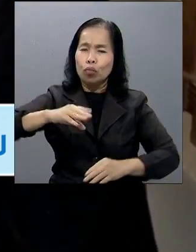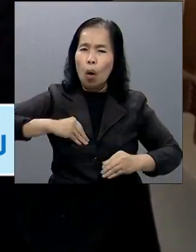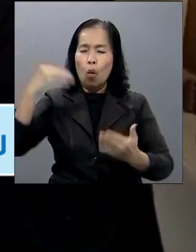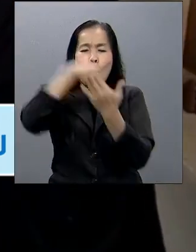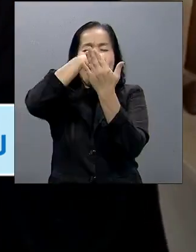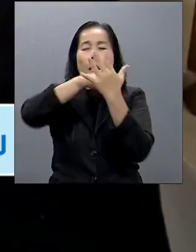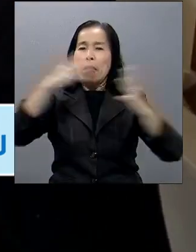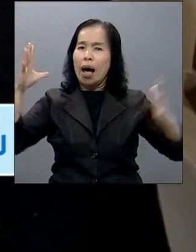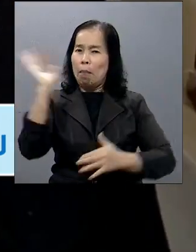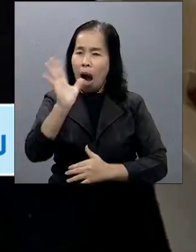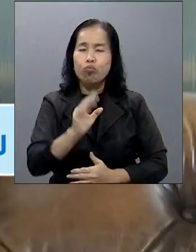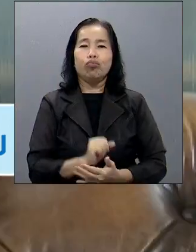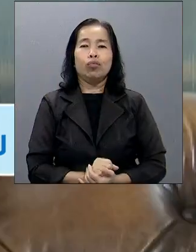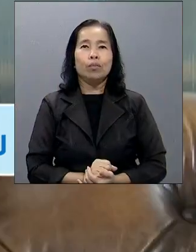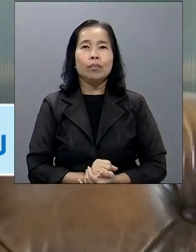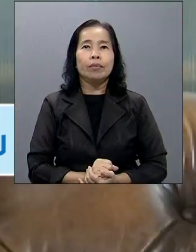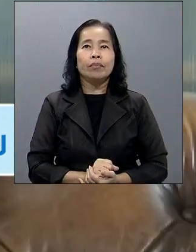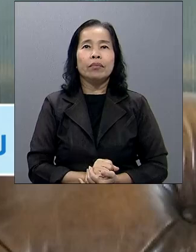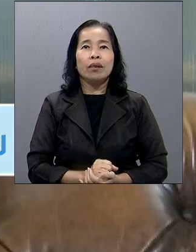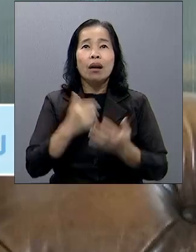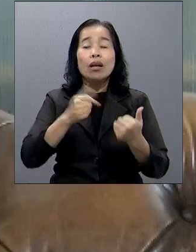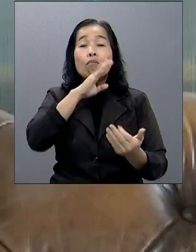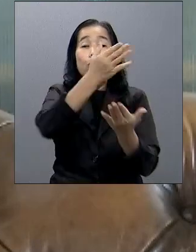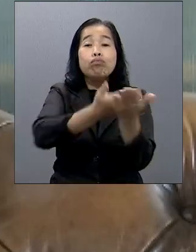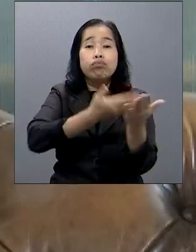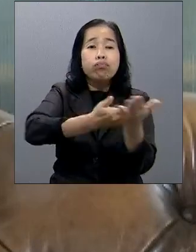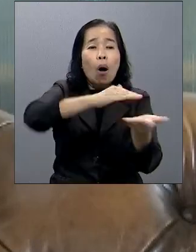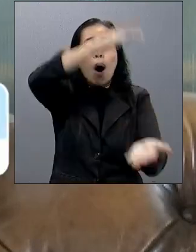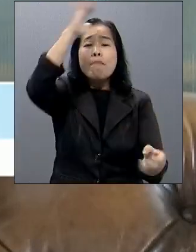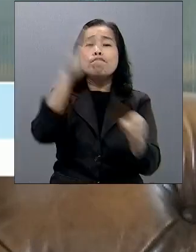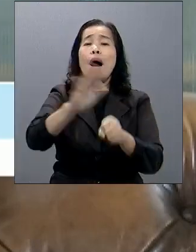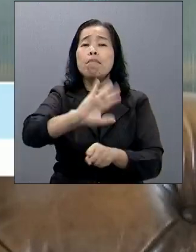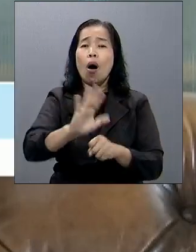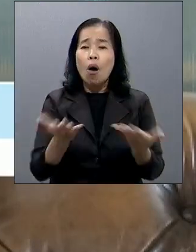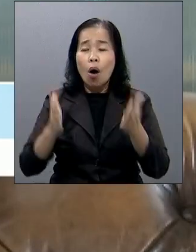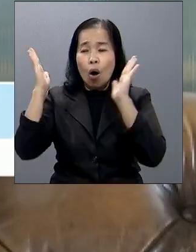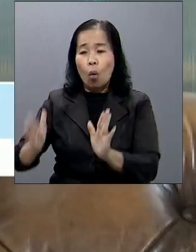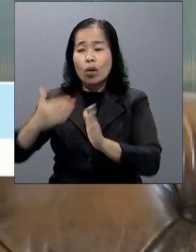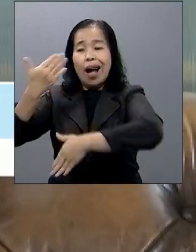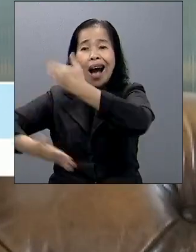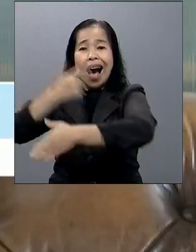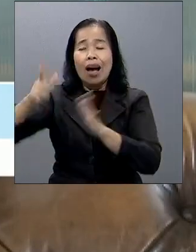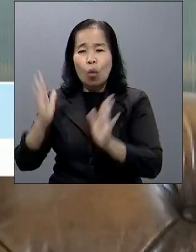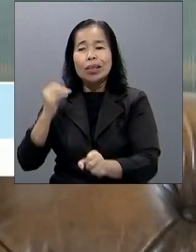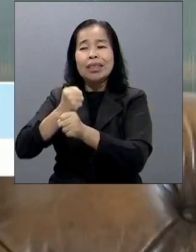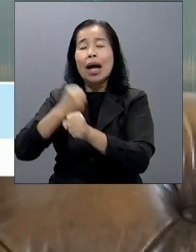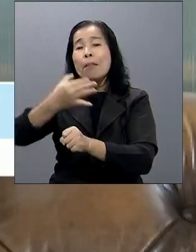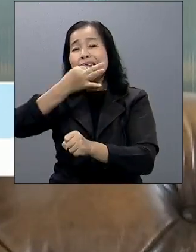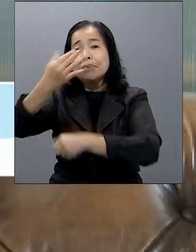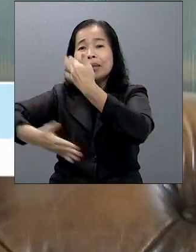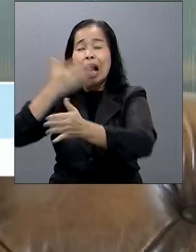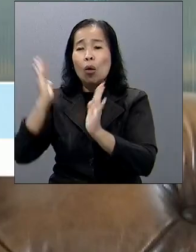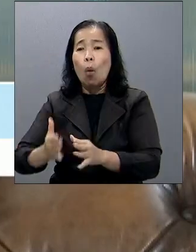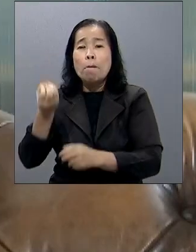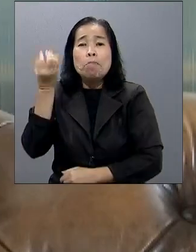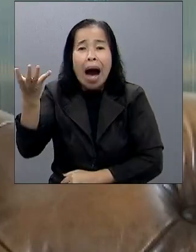ย่างนั้น พอลอตเตอรี่พอกับคนที่จะกดตู้พอดีใกล้เคียงกันสำนักสล